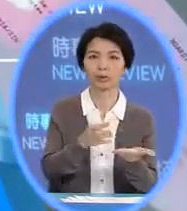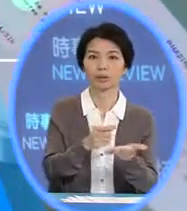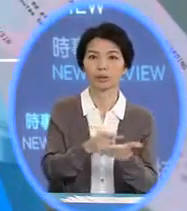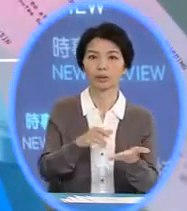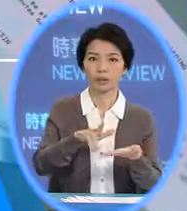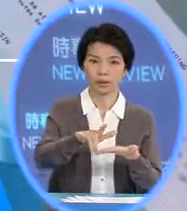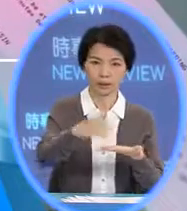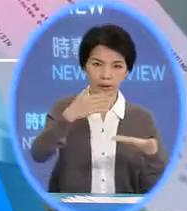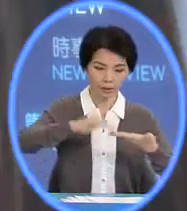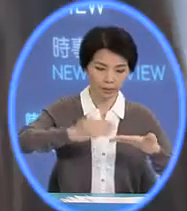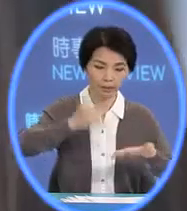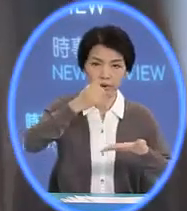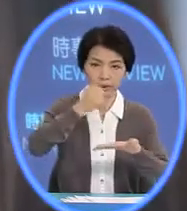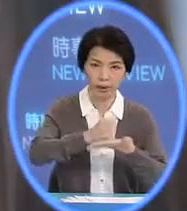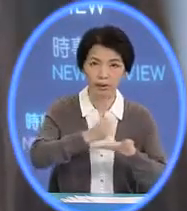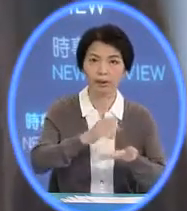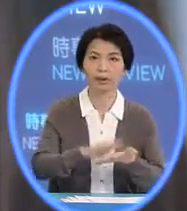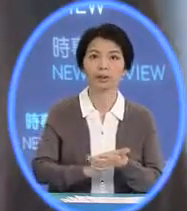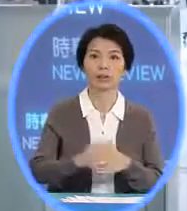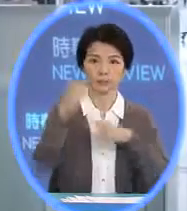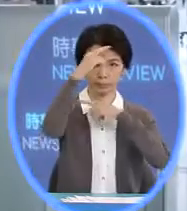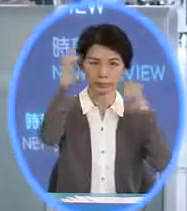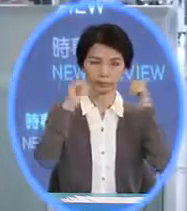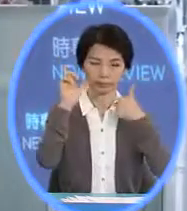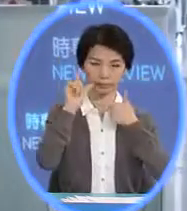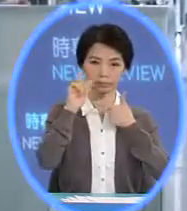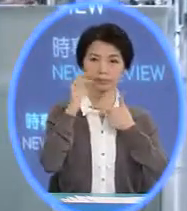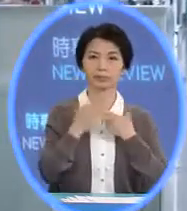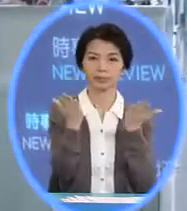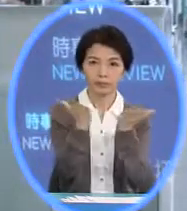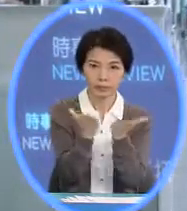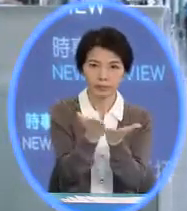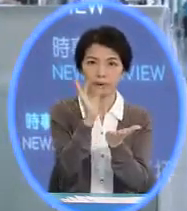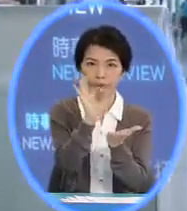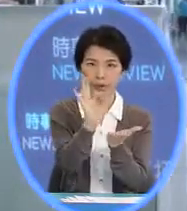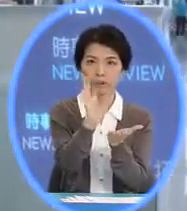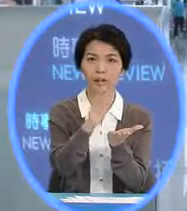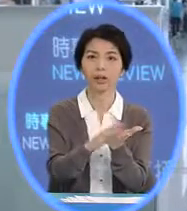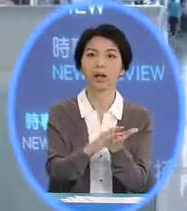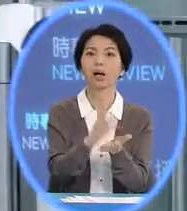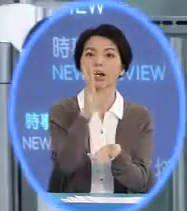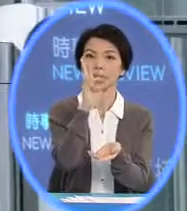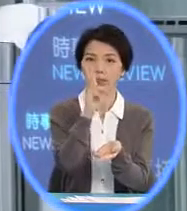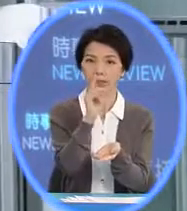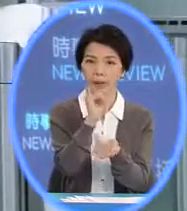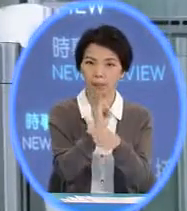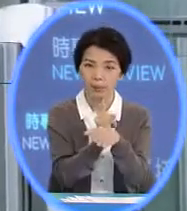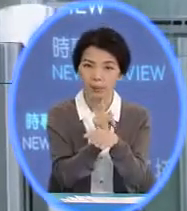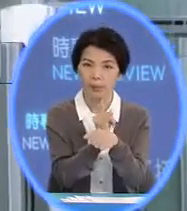機證，再透過容貌辨識技術核對資料，整個過程只需要大約20